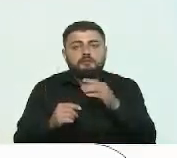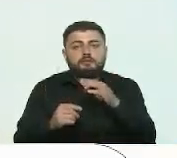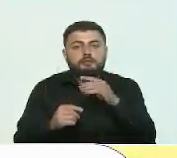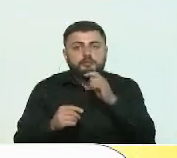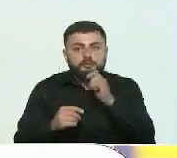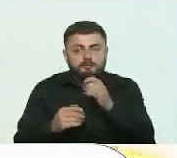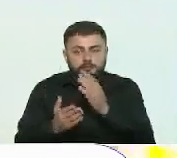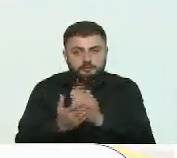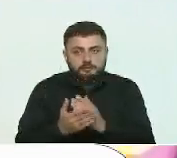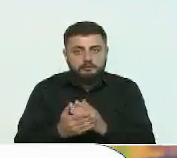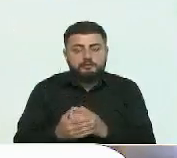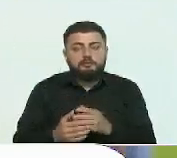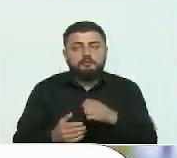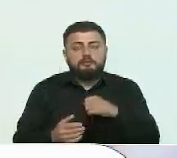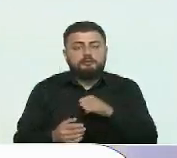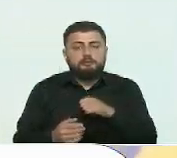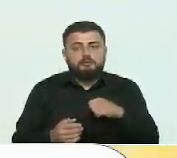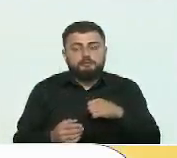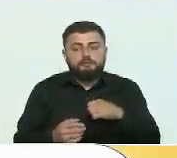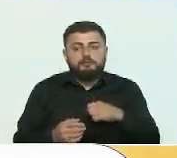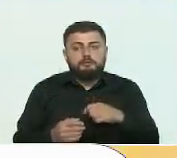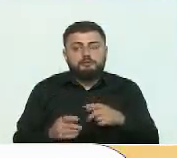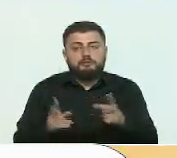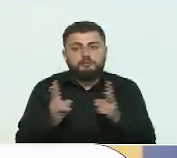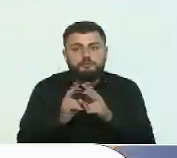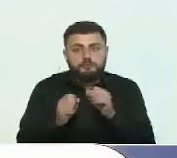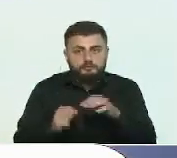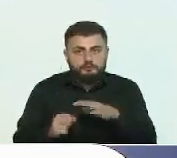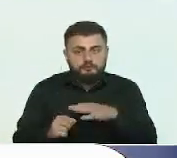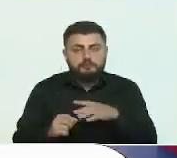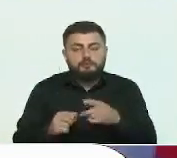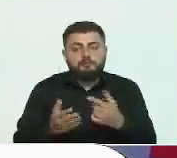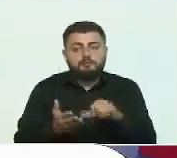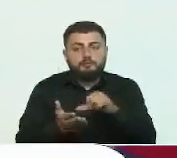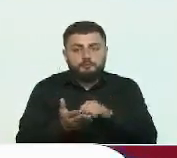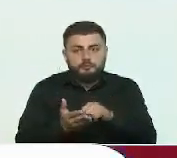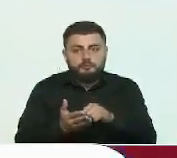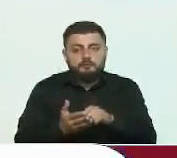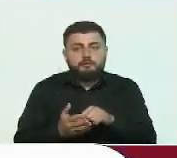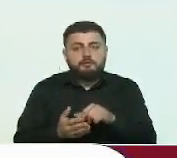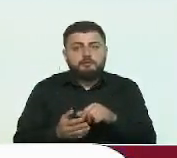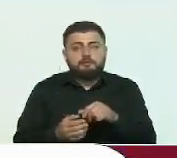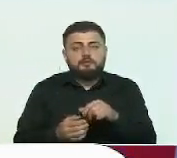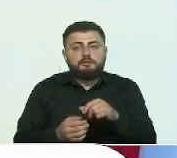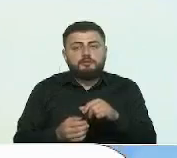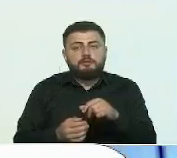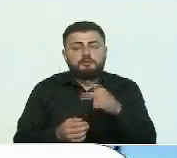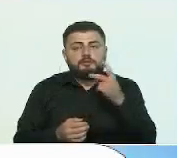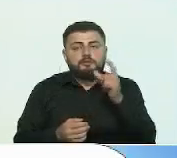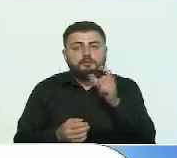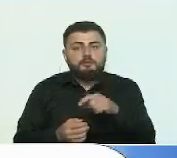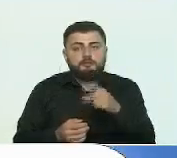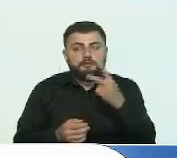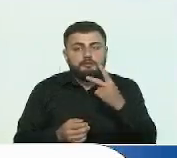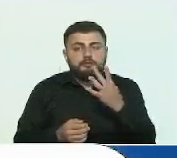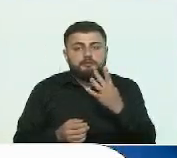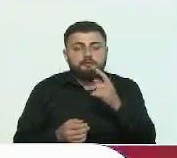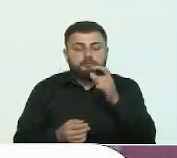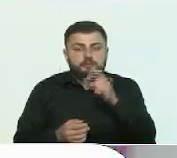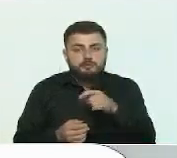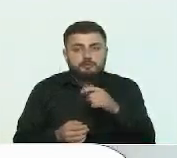tamaşaçılarımıza, həm də biz özümüz də tanış olaq bu otaqla. Deməli, burada şagirdlər 24 nəfərlikdir. Məktəbə gəlməmişdən